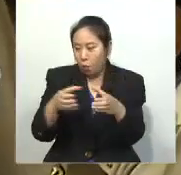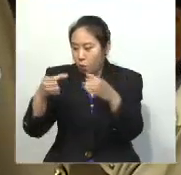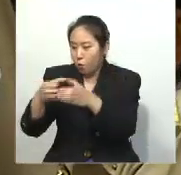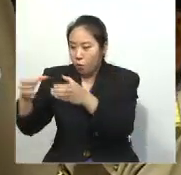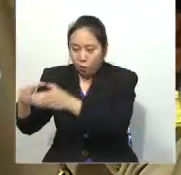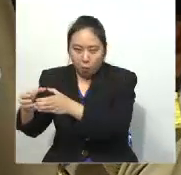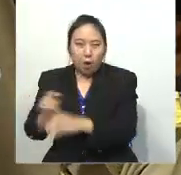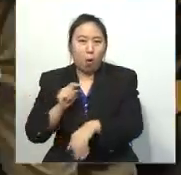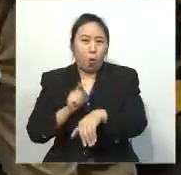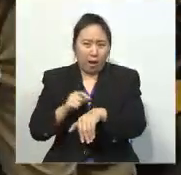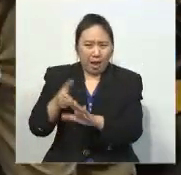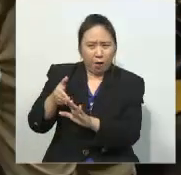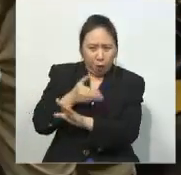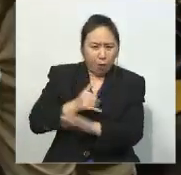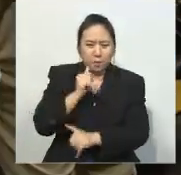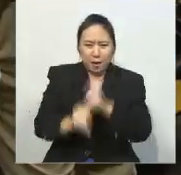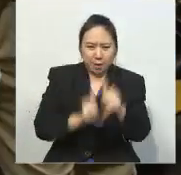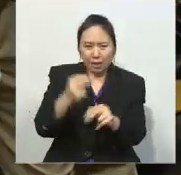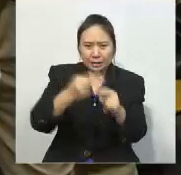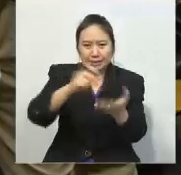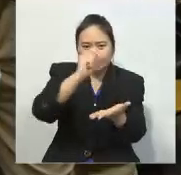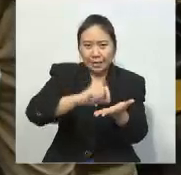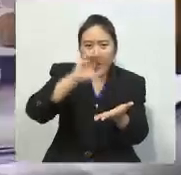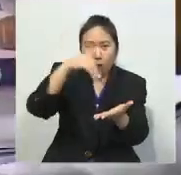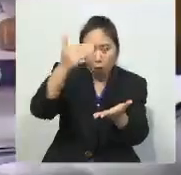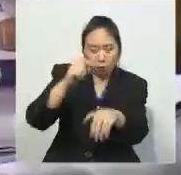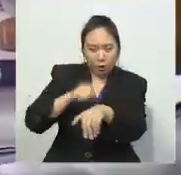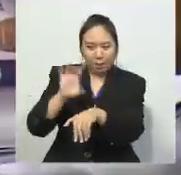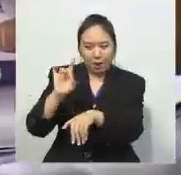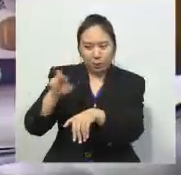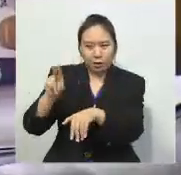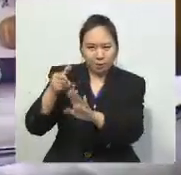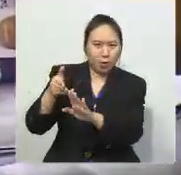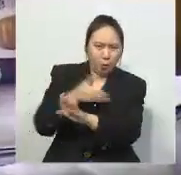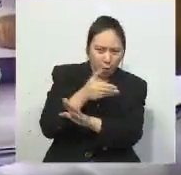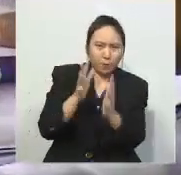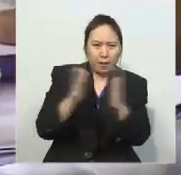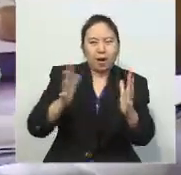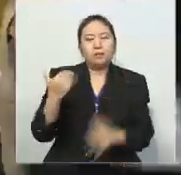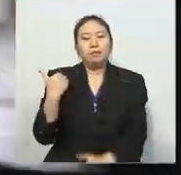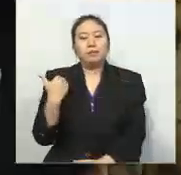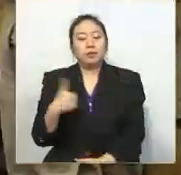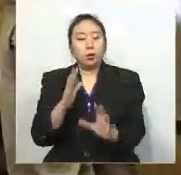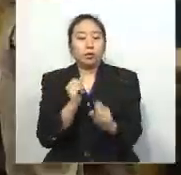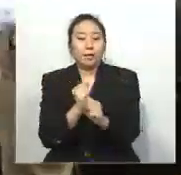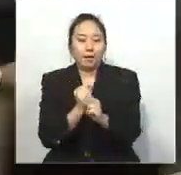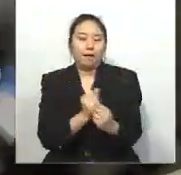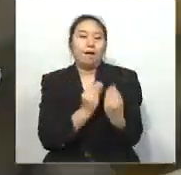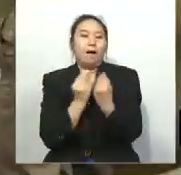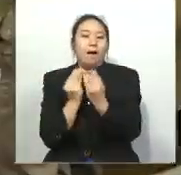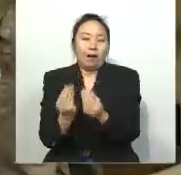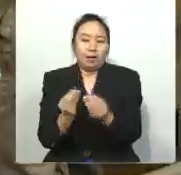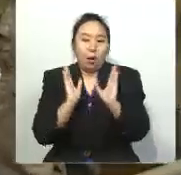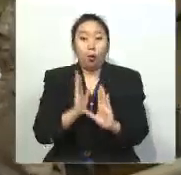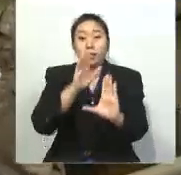งทะเบียนก่อนเวลาเปิดรับสมัครในเวลา 8:30 นกันอย่างคึกคักโดยเจ้าหน้าที่นะคะได้อนุญาตให้เฉพาะ